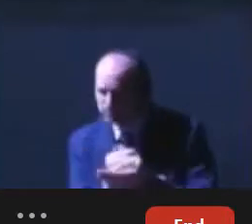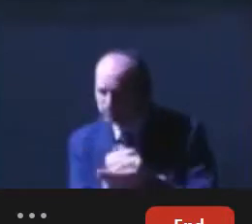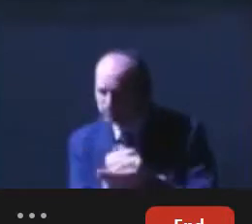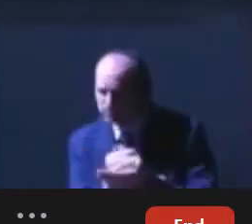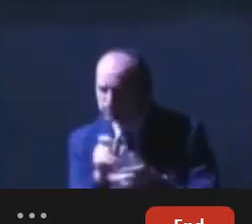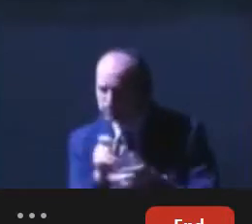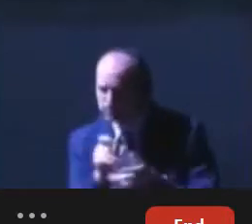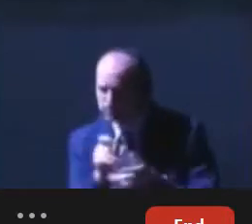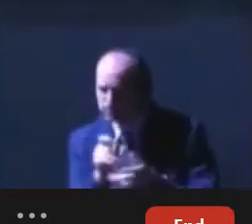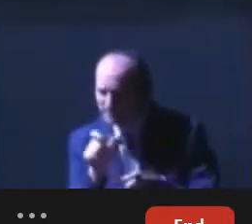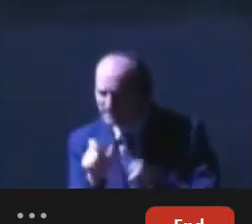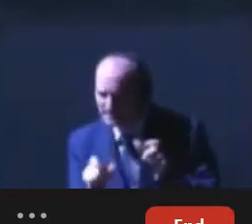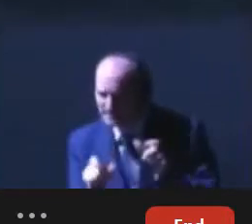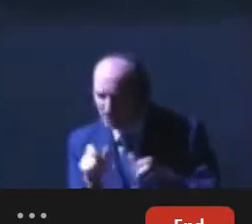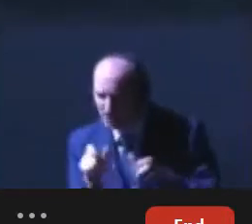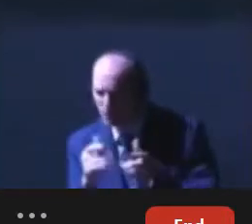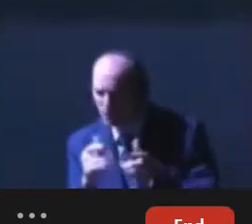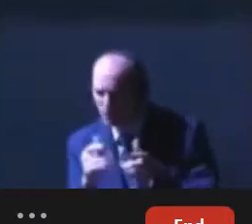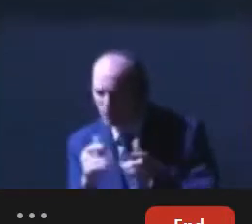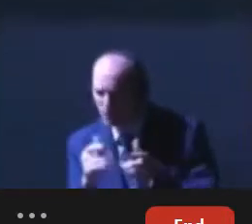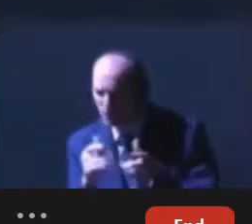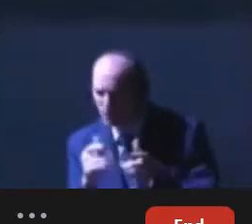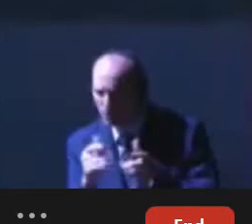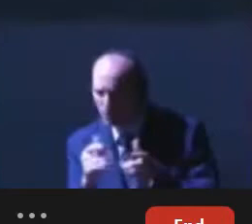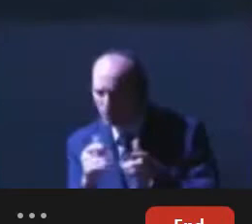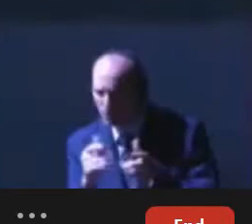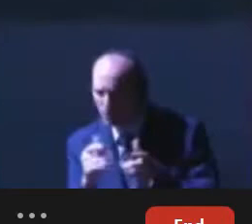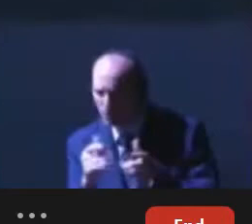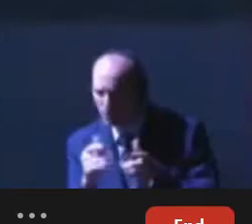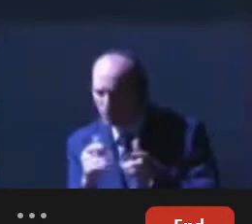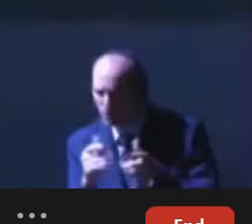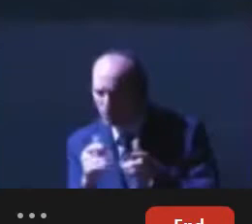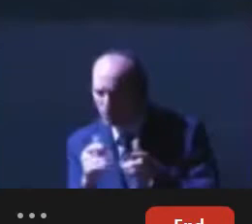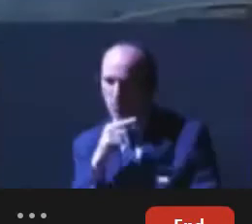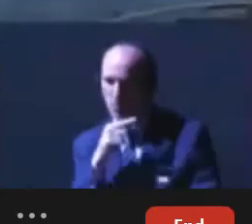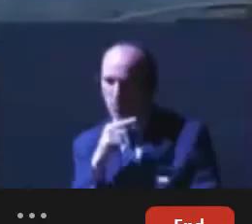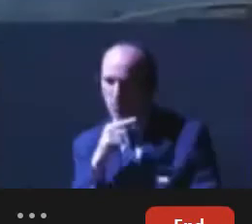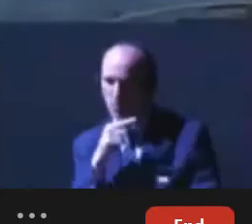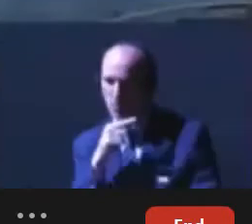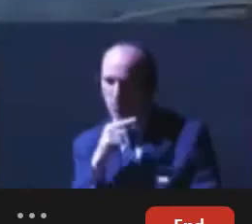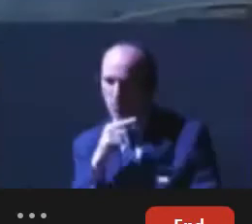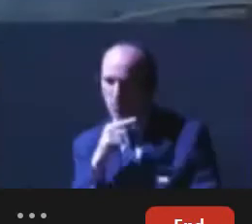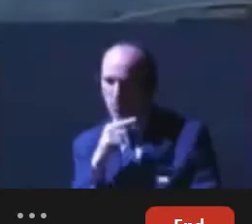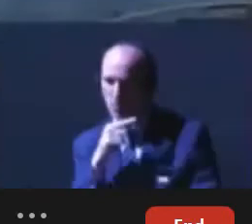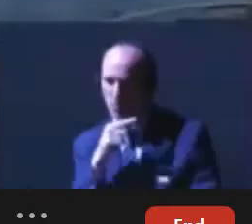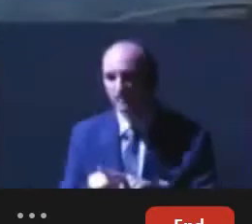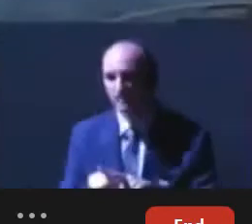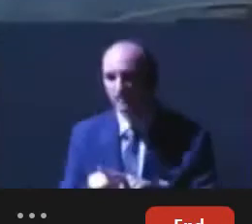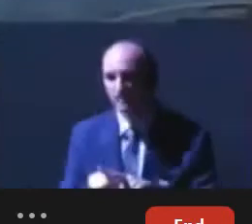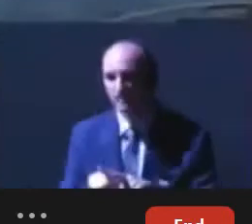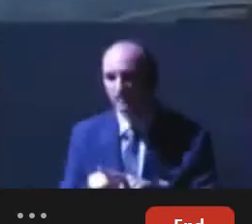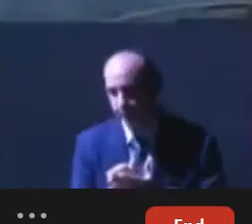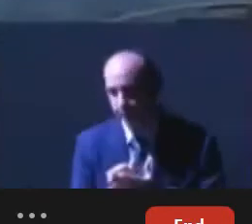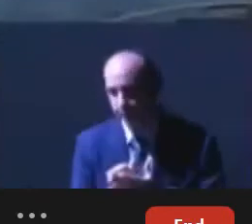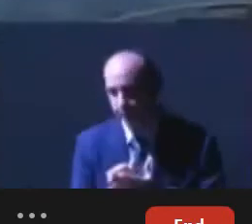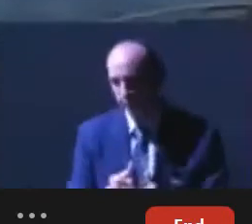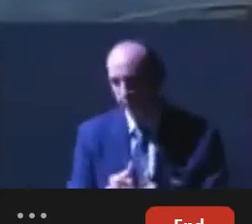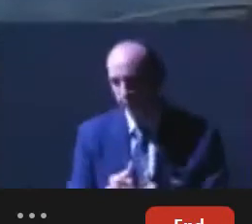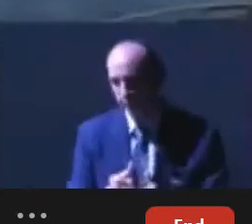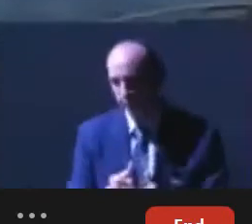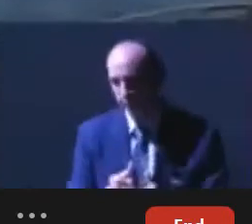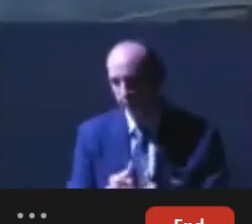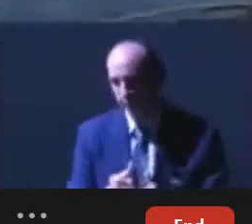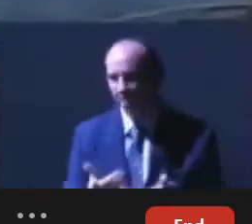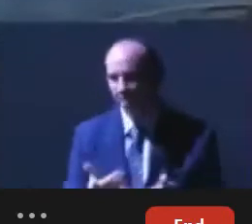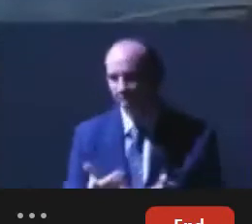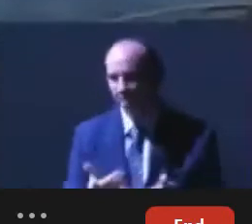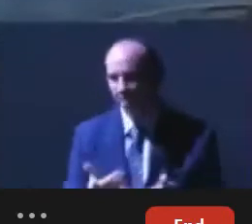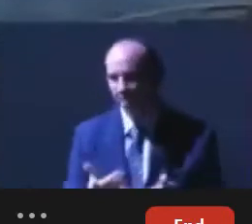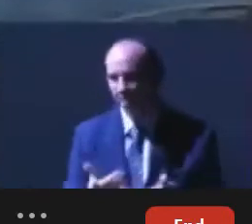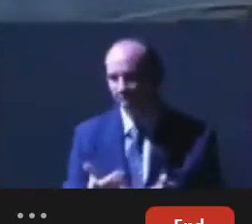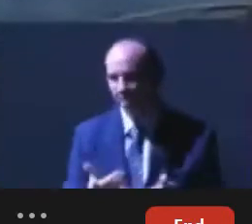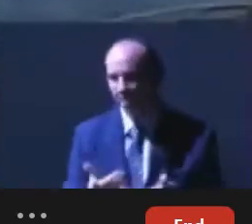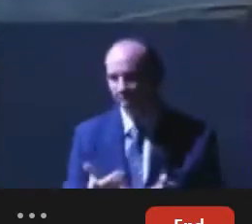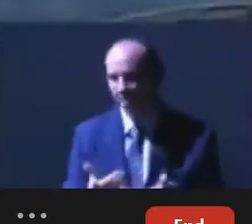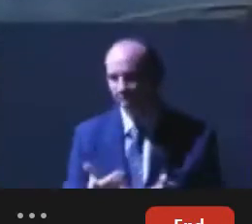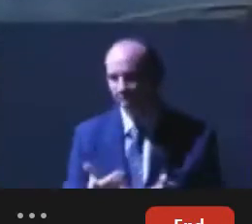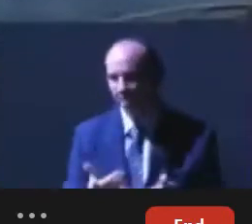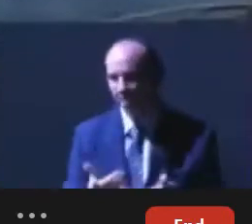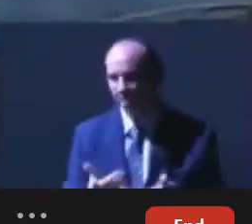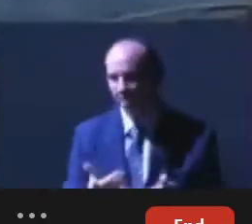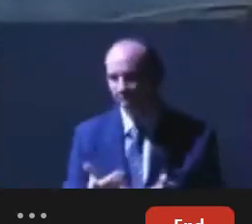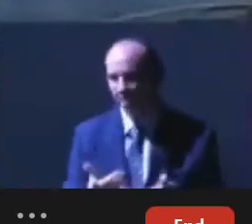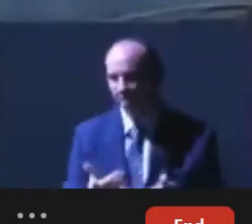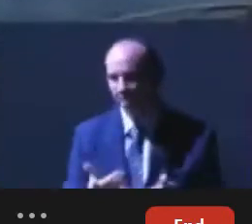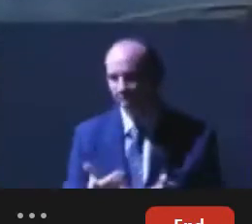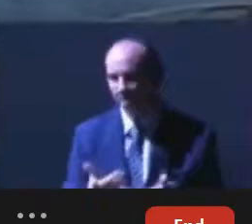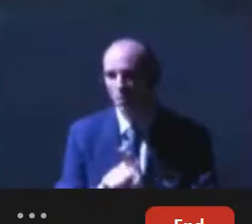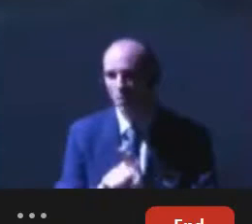Tôi bảo là không biết là gọi là nền kinh tế crypto hay là cái gì crypto bây giờ nhỉ, gọi là cái gì? Thì chúng ta sẽ chọn là gọi nó là cái gì, và các bạn sẽ xem